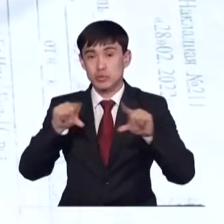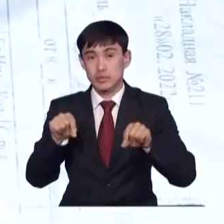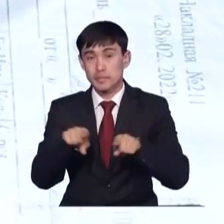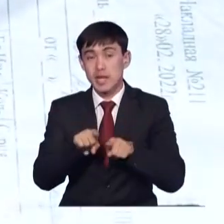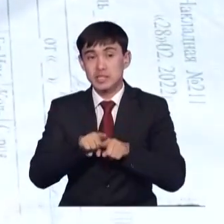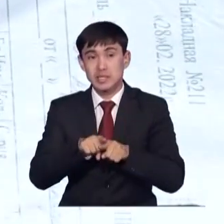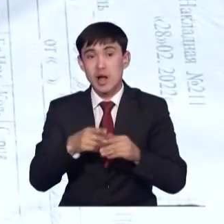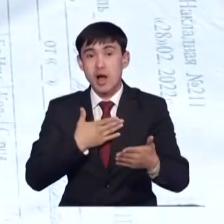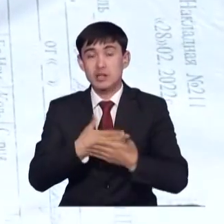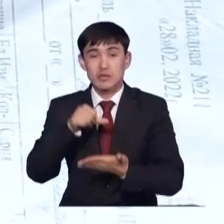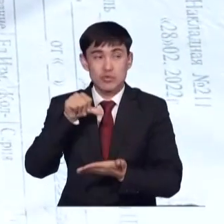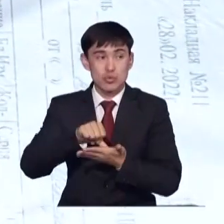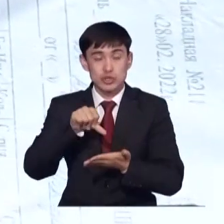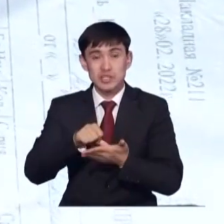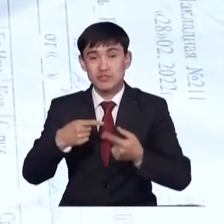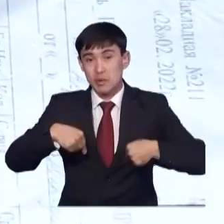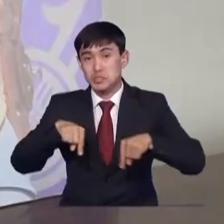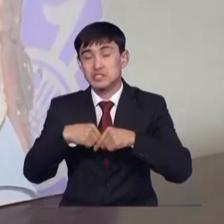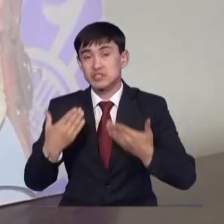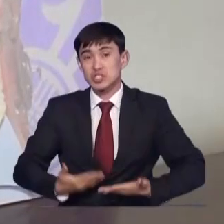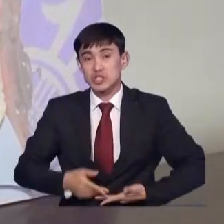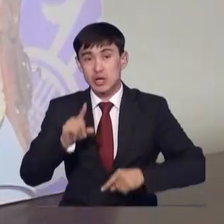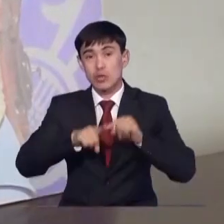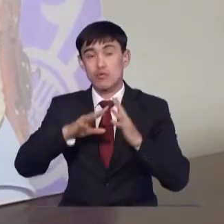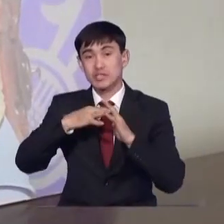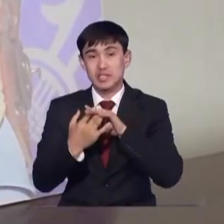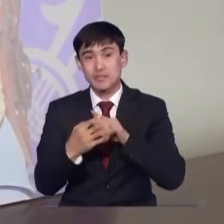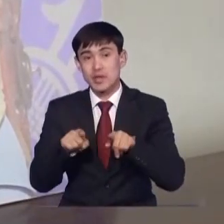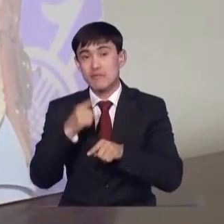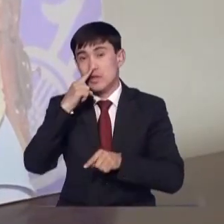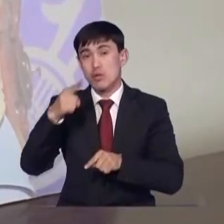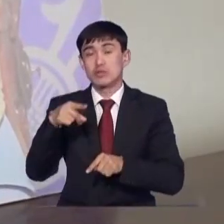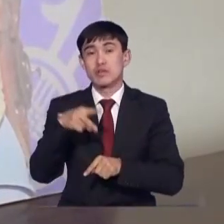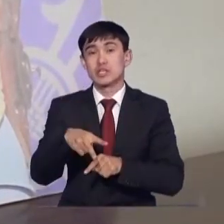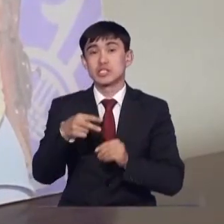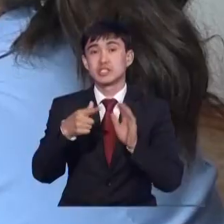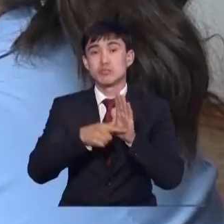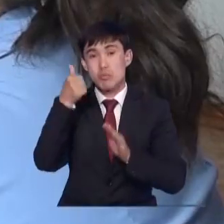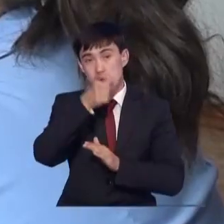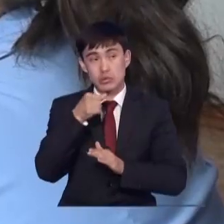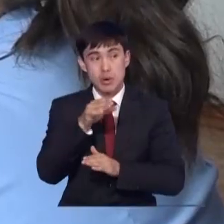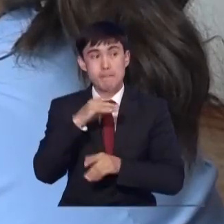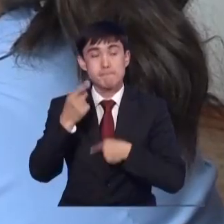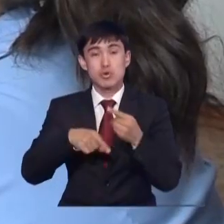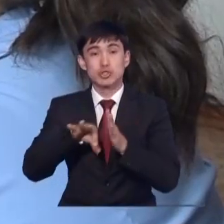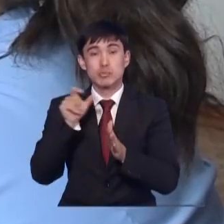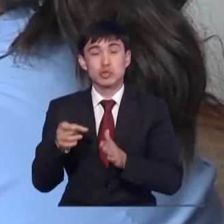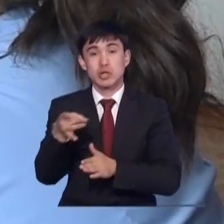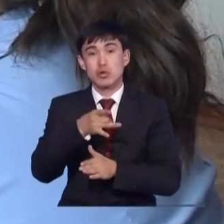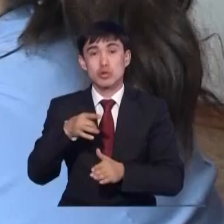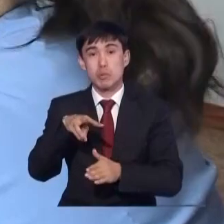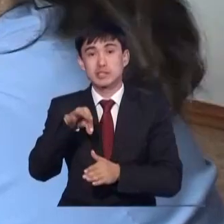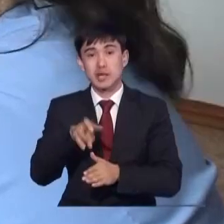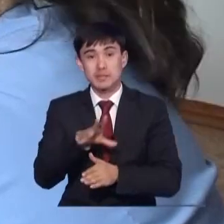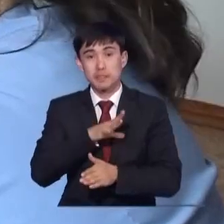также принимает активное участие в общественной жизни родного села так в далёком 2007 году будучи депутатом районного